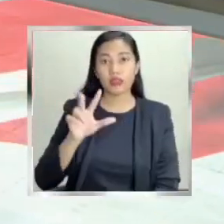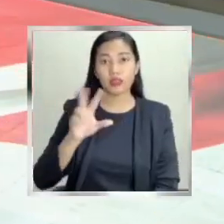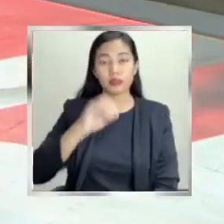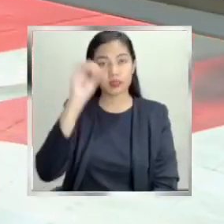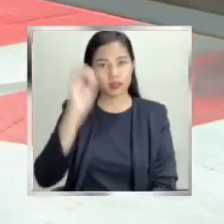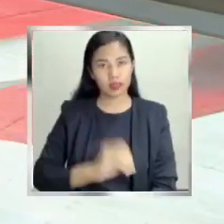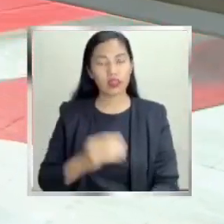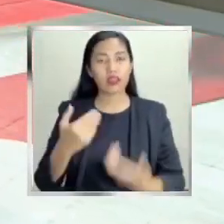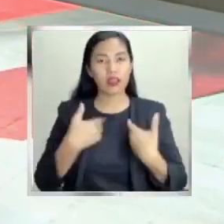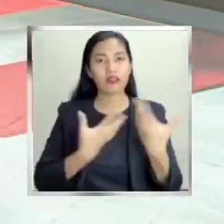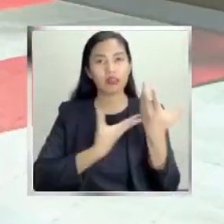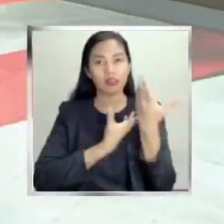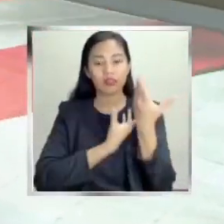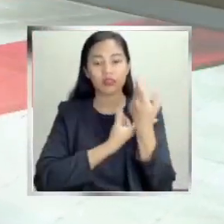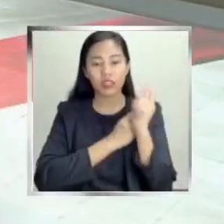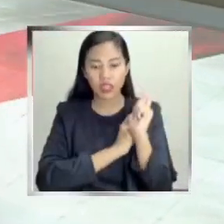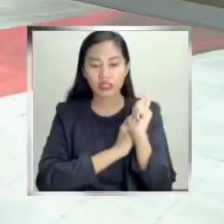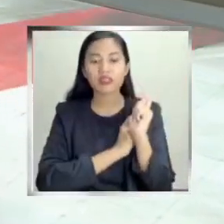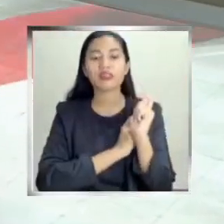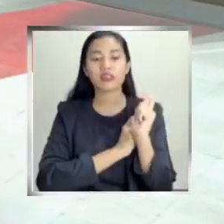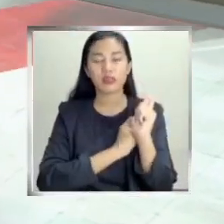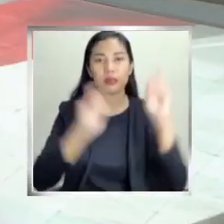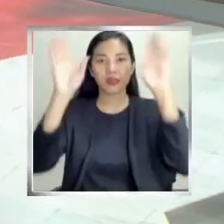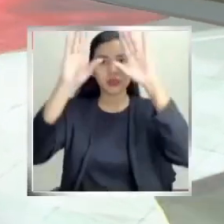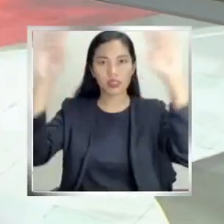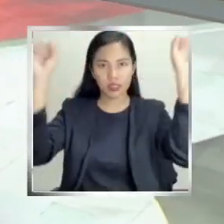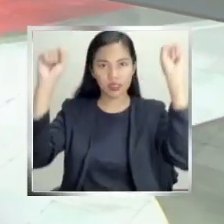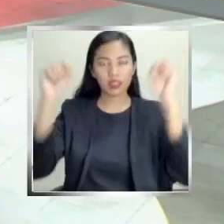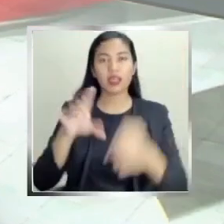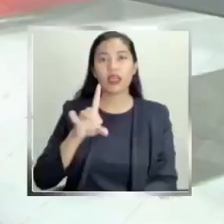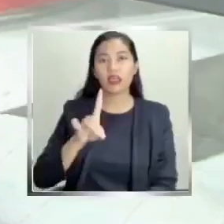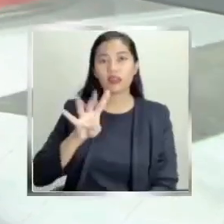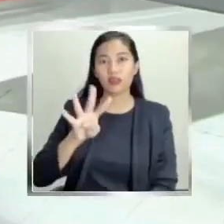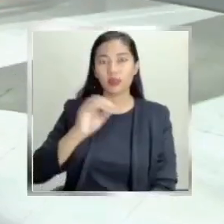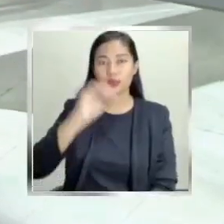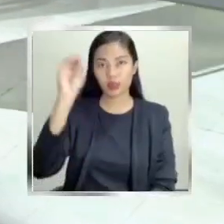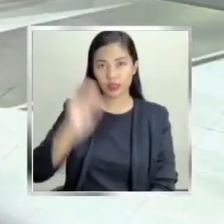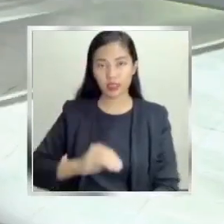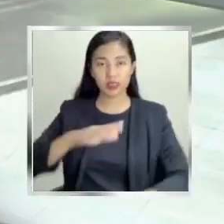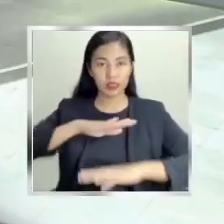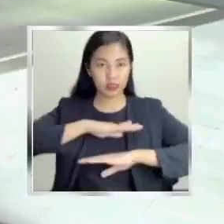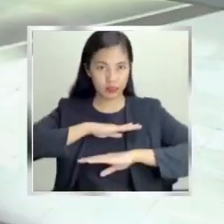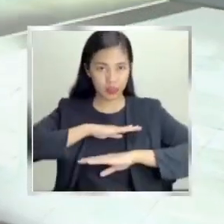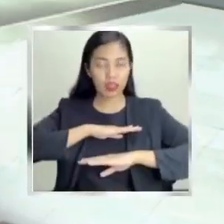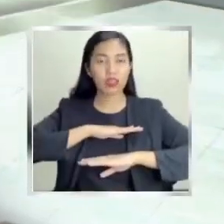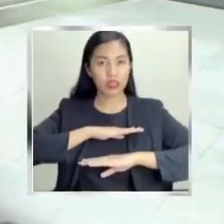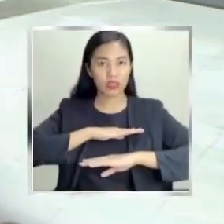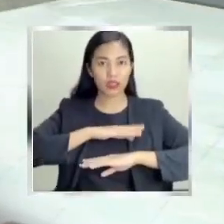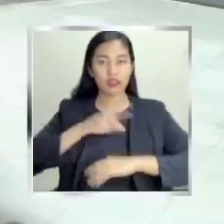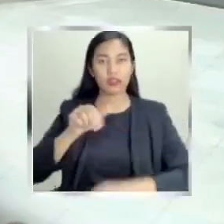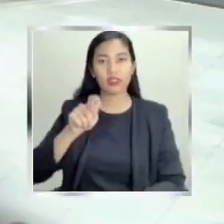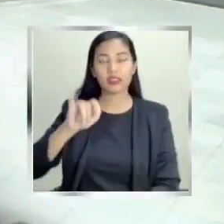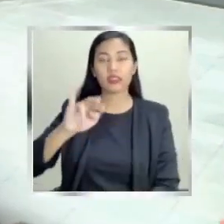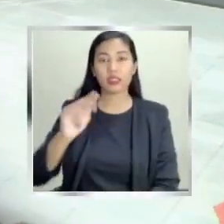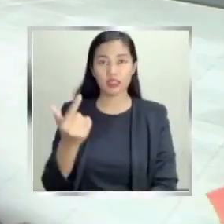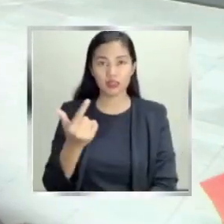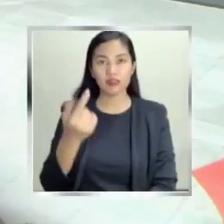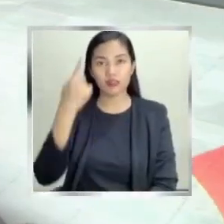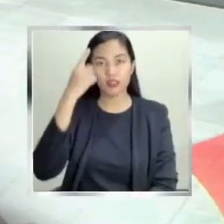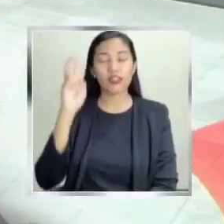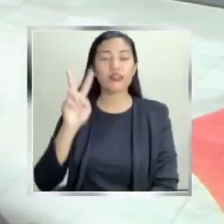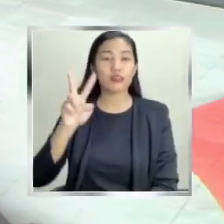Pangulo. 84% naman ang nakuhang satisfaction rating ni Vice President Sara Duterte at 87%